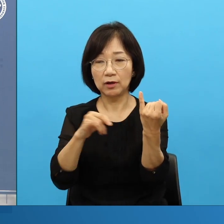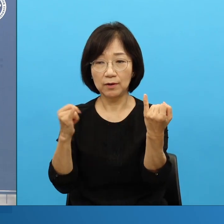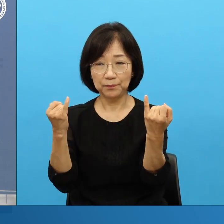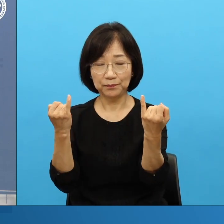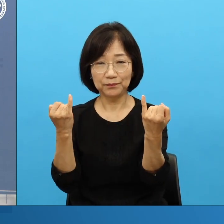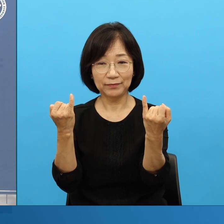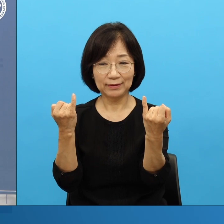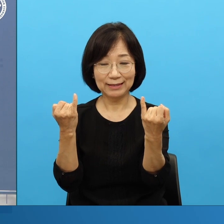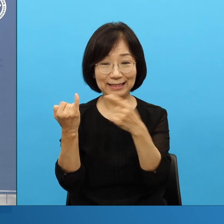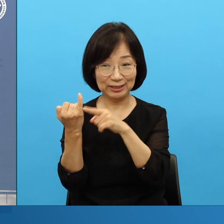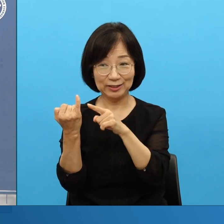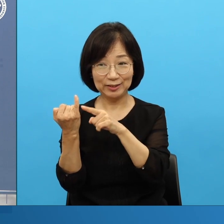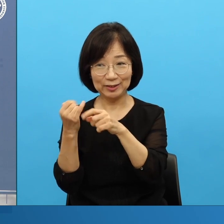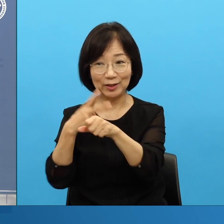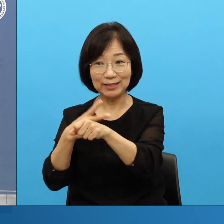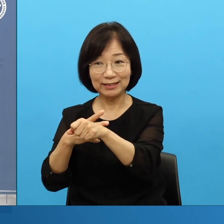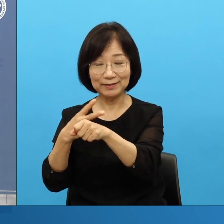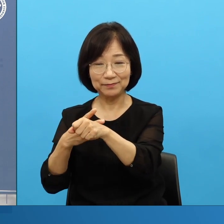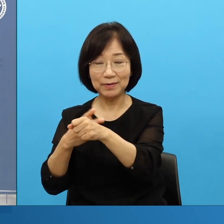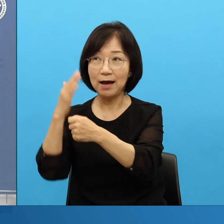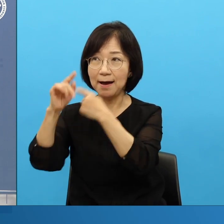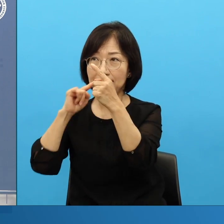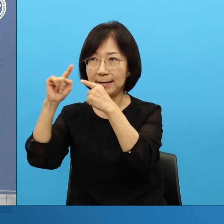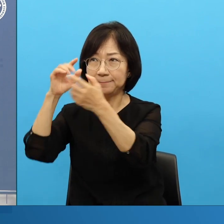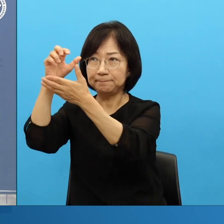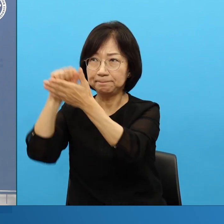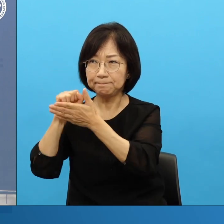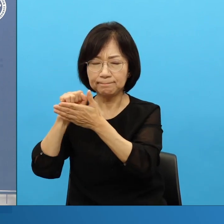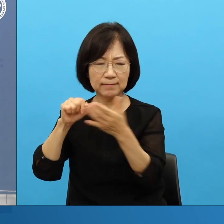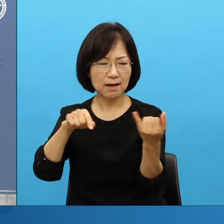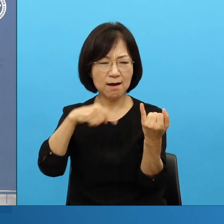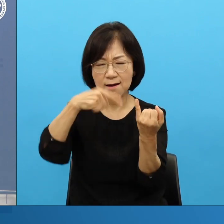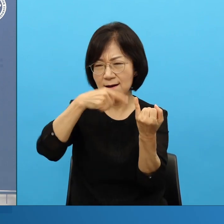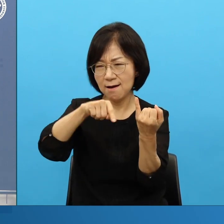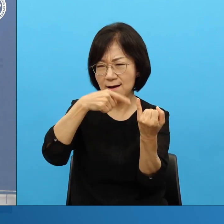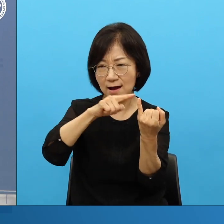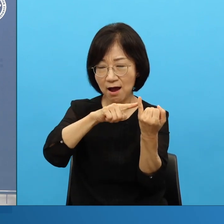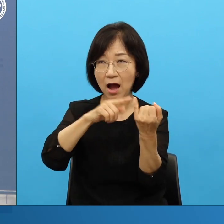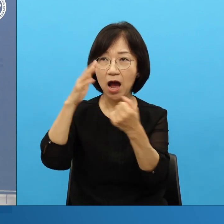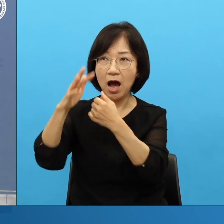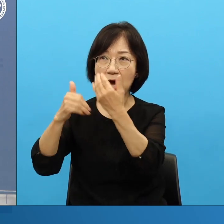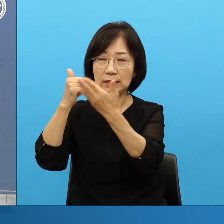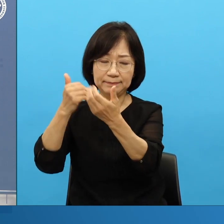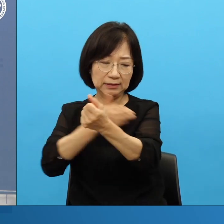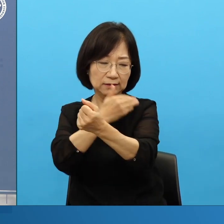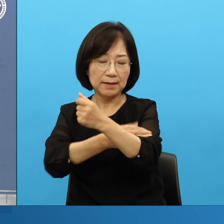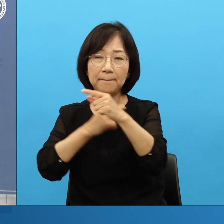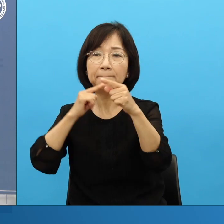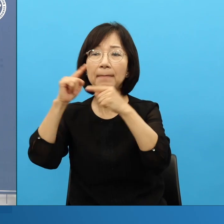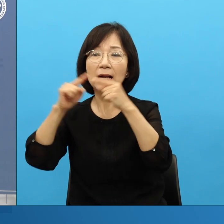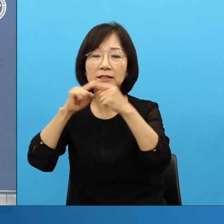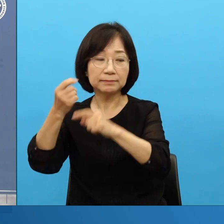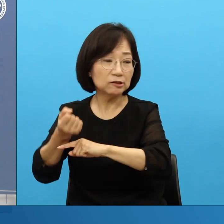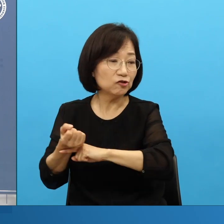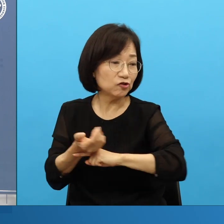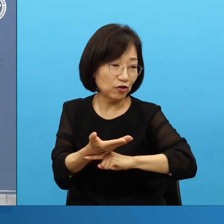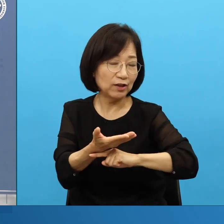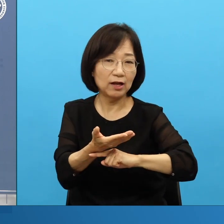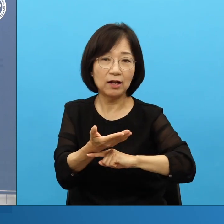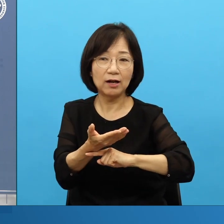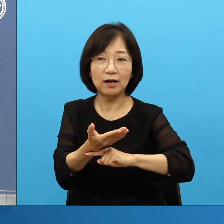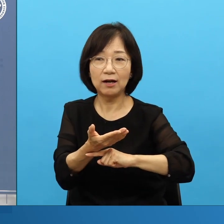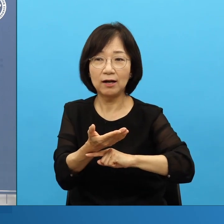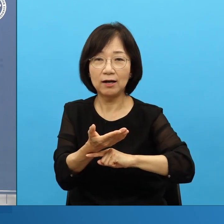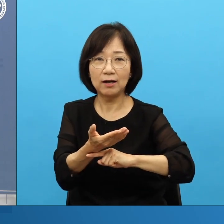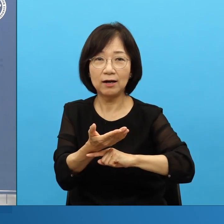사람에게요 하나님의 말씀이 임한 거예요. But it was that God's word 그 came upon this 능력의 patient. 말씀이 임한 거예요. The power of God's word came upon 그 her.